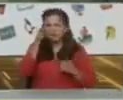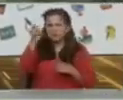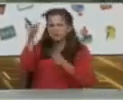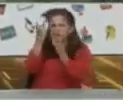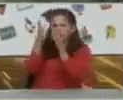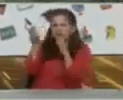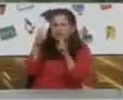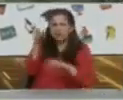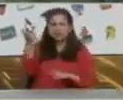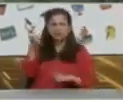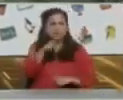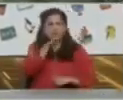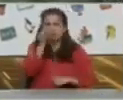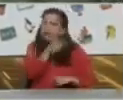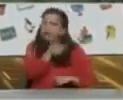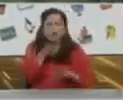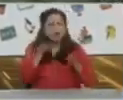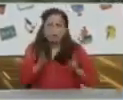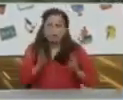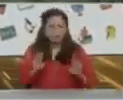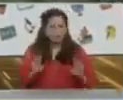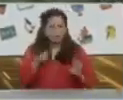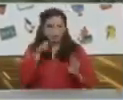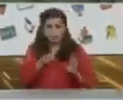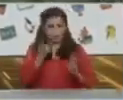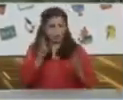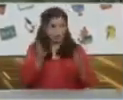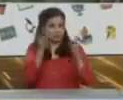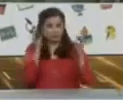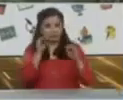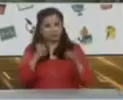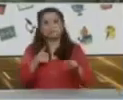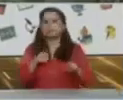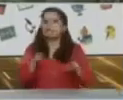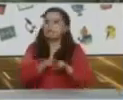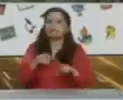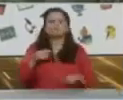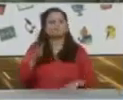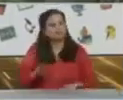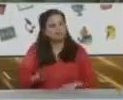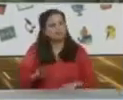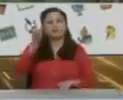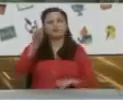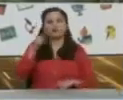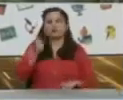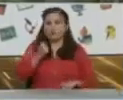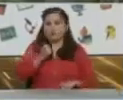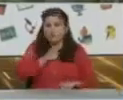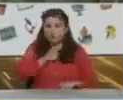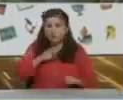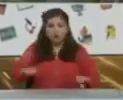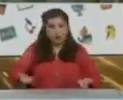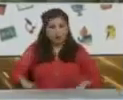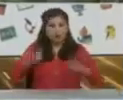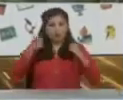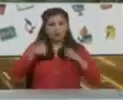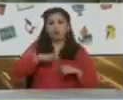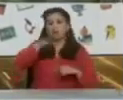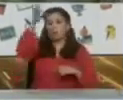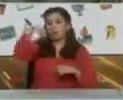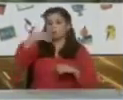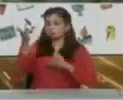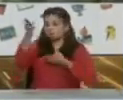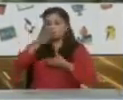उसी प्रकार से भी हमारे मूल्य हैं कि जीव मात्र से परमात्मा का वास